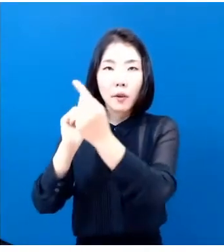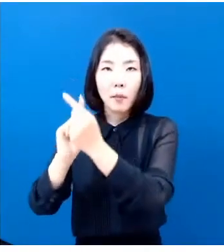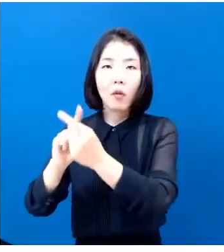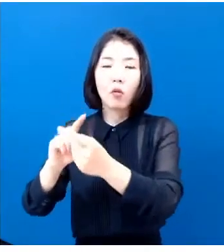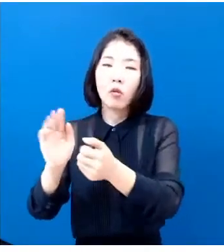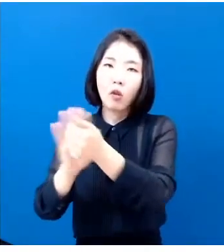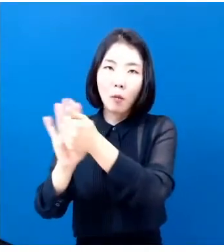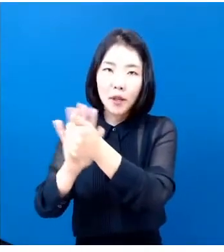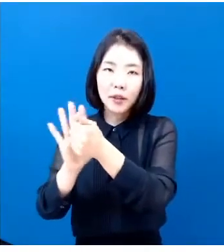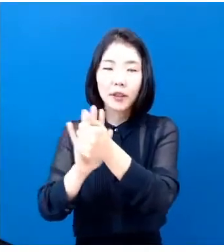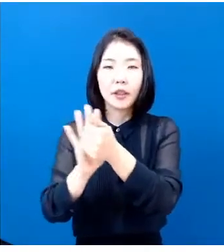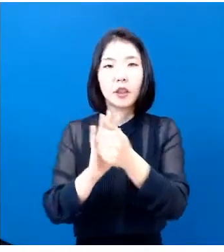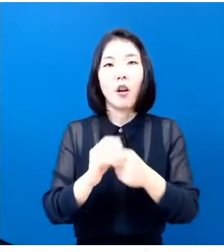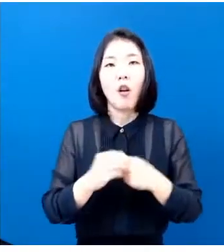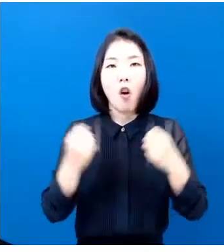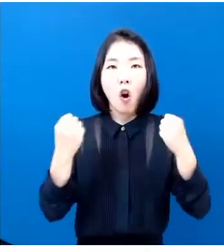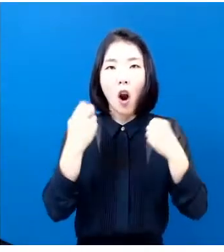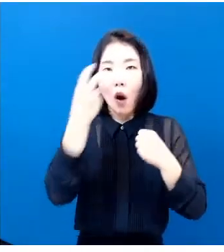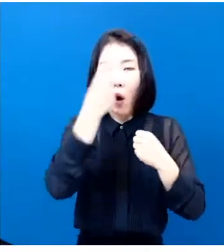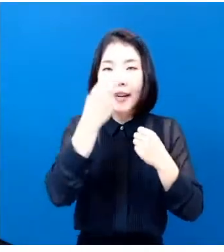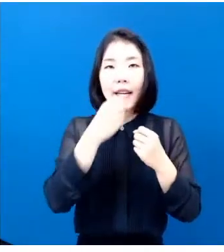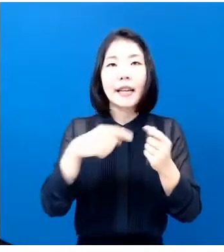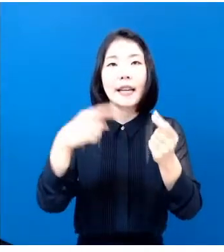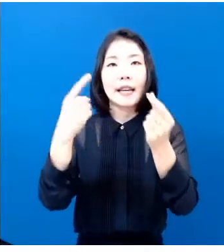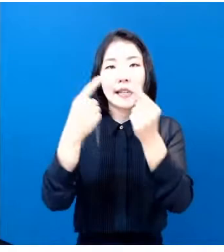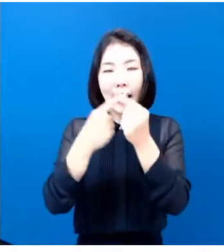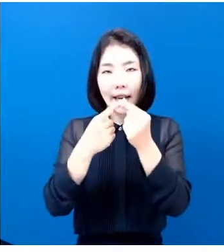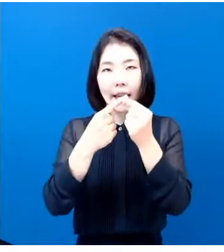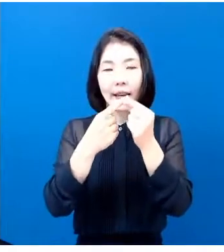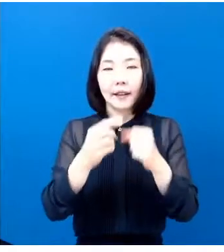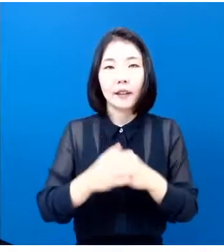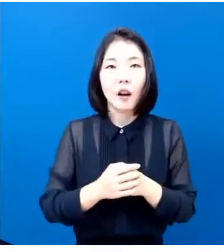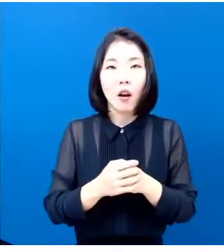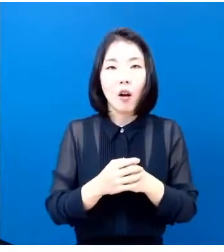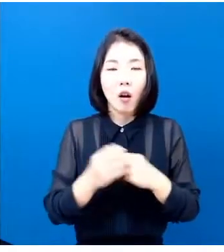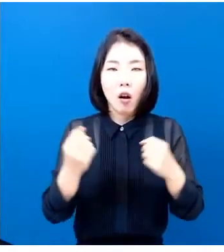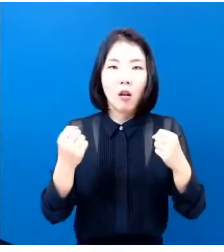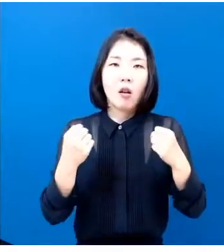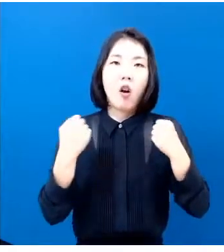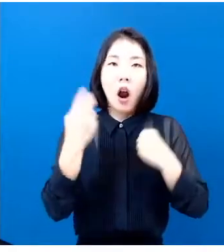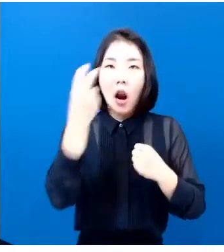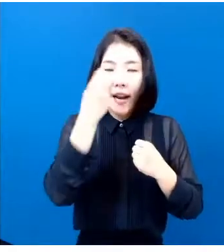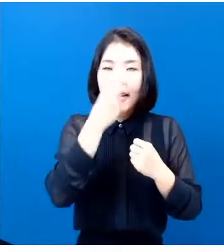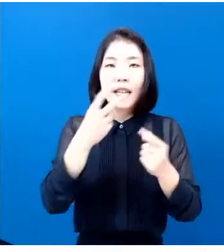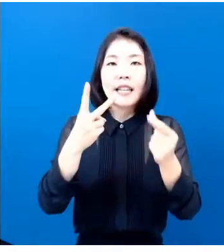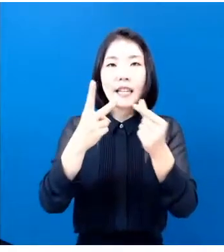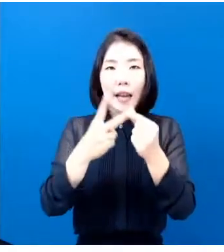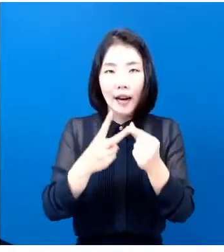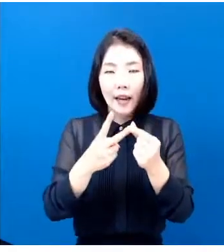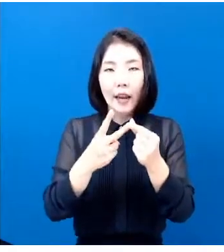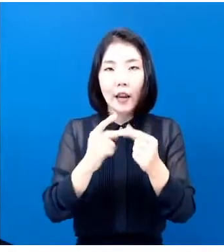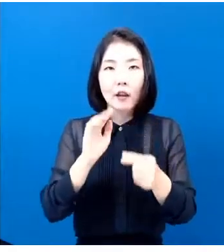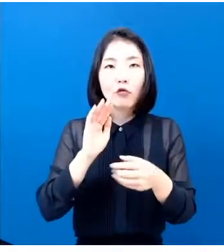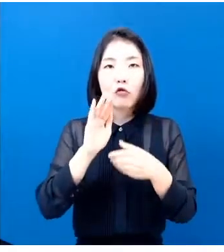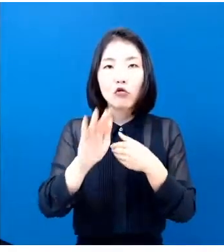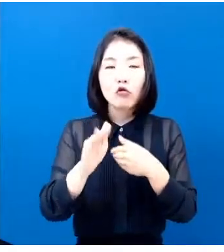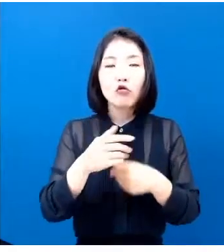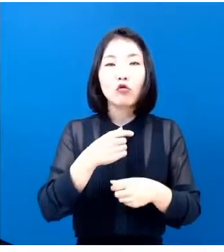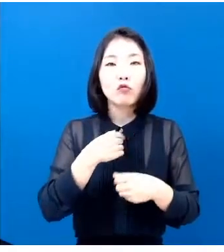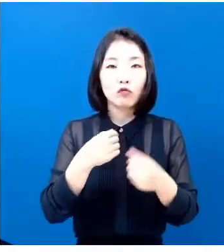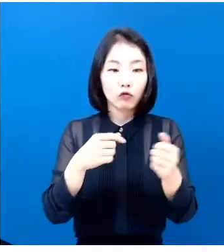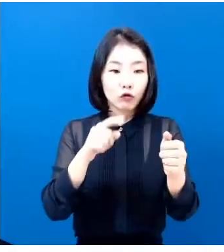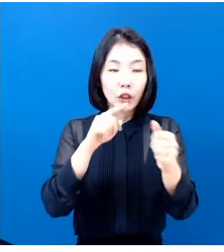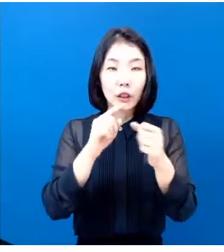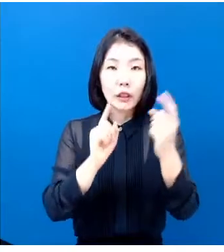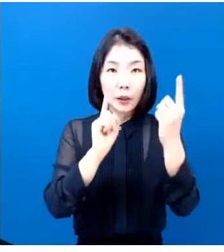1단계를 실시하였습니다 현재는 건강관리 1단계 u 이용자의 욕구를 기반으로 한 건강관리